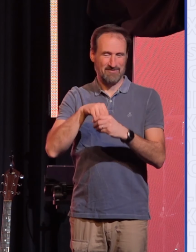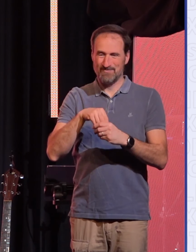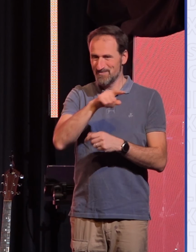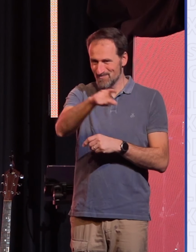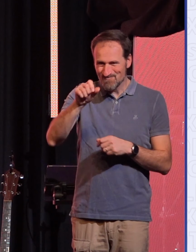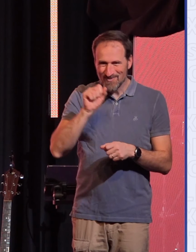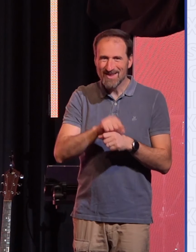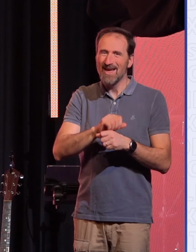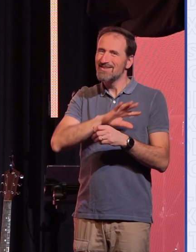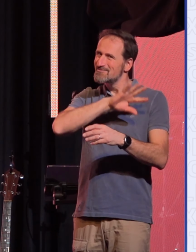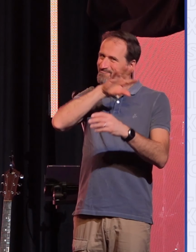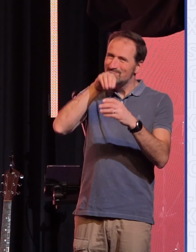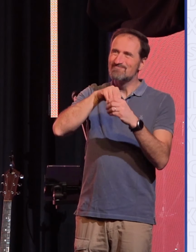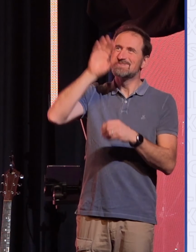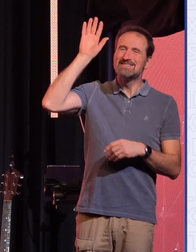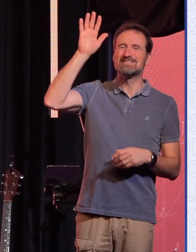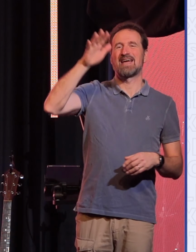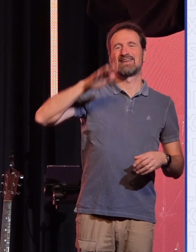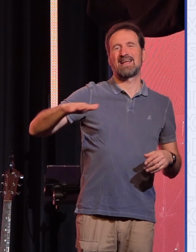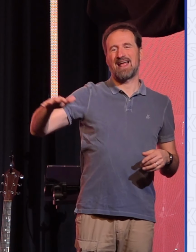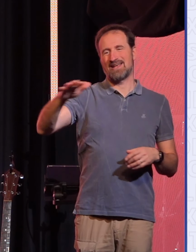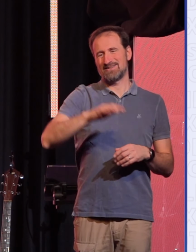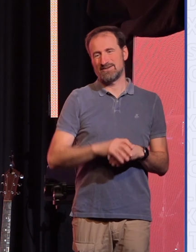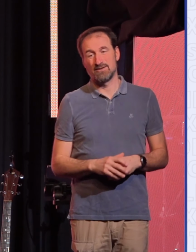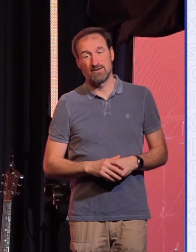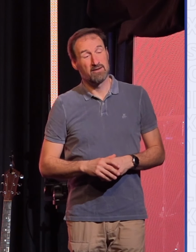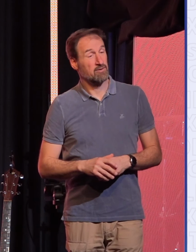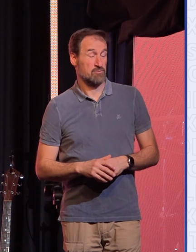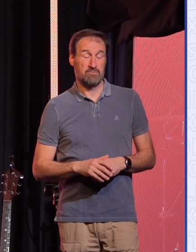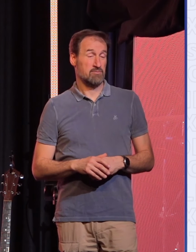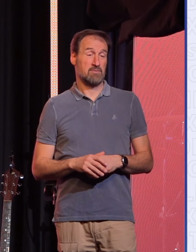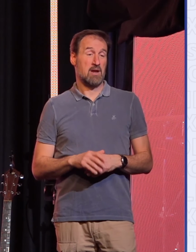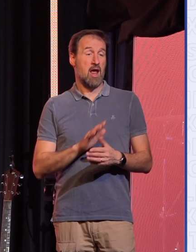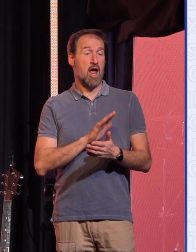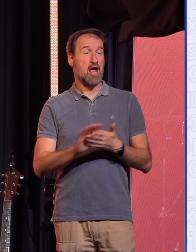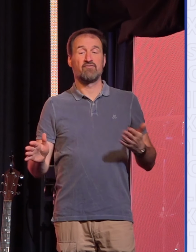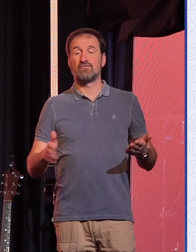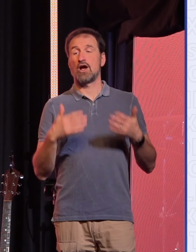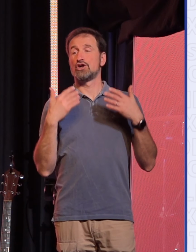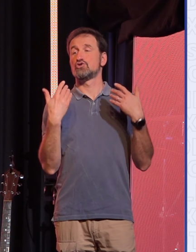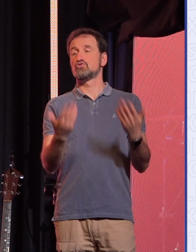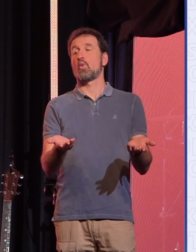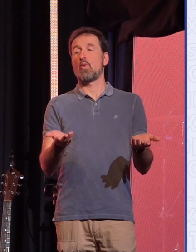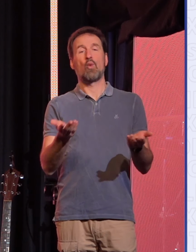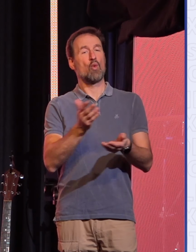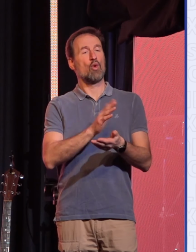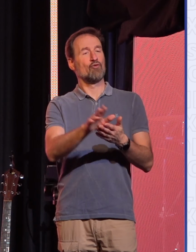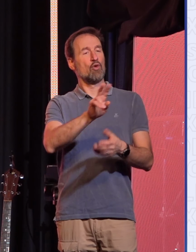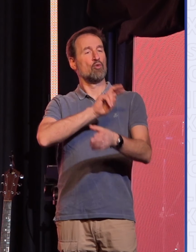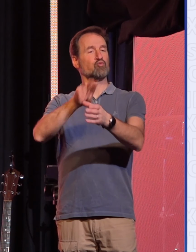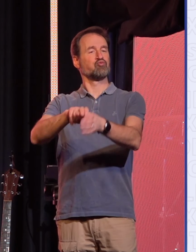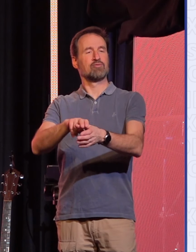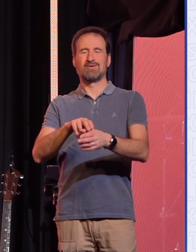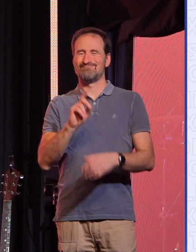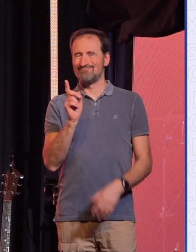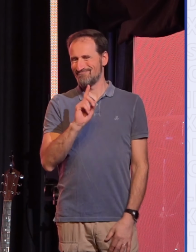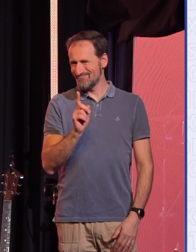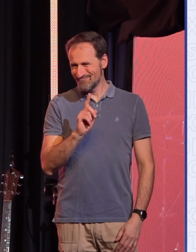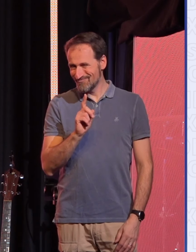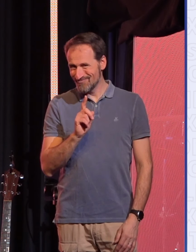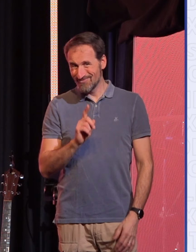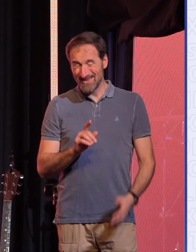Und das macht er nicht einfach so. Jesus hat den größten Preis gezahlt, den ein Mensch